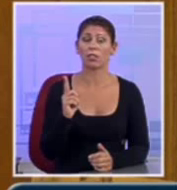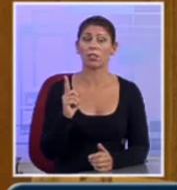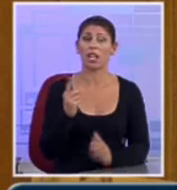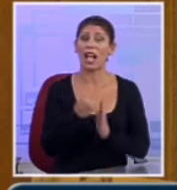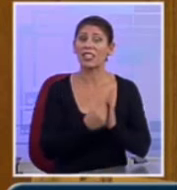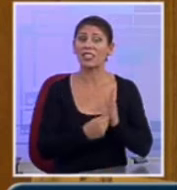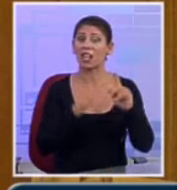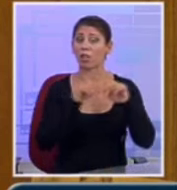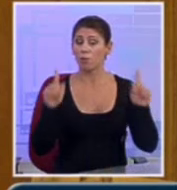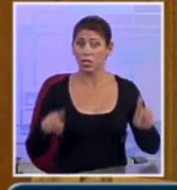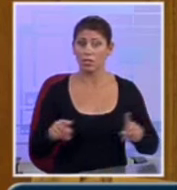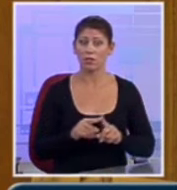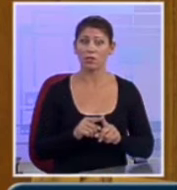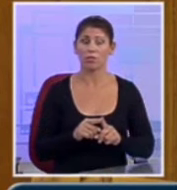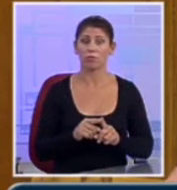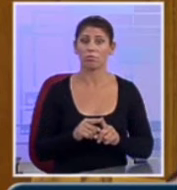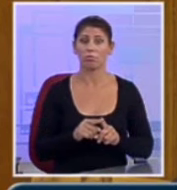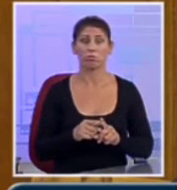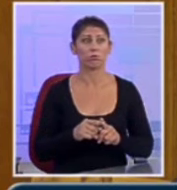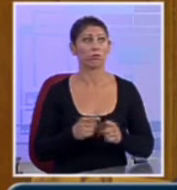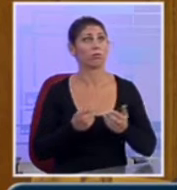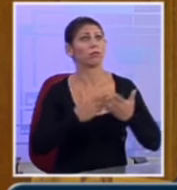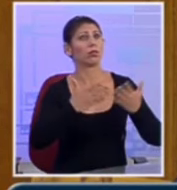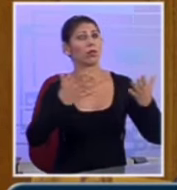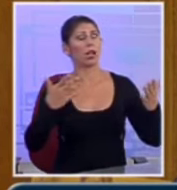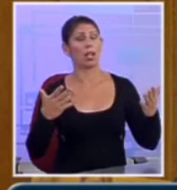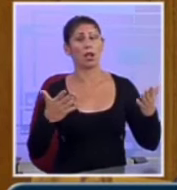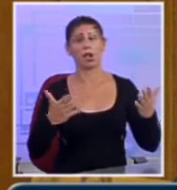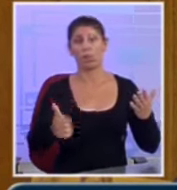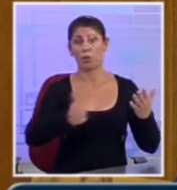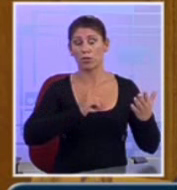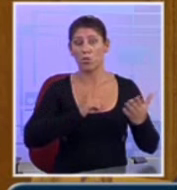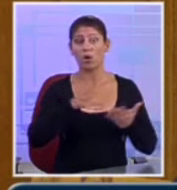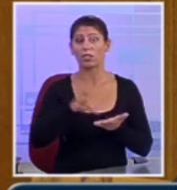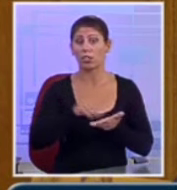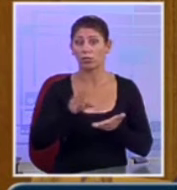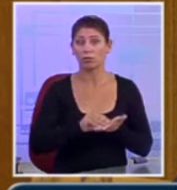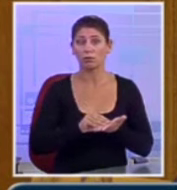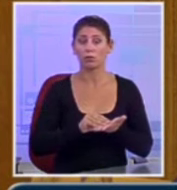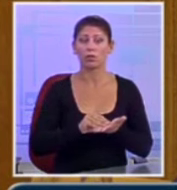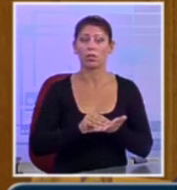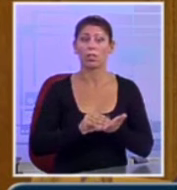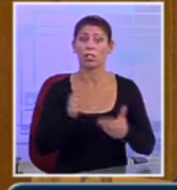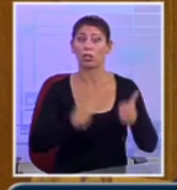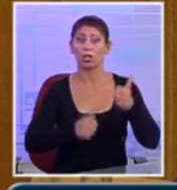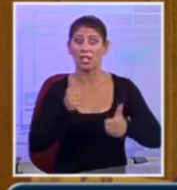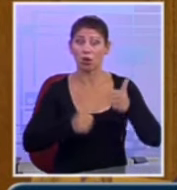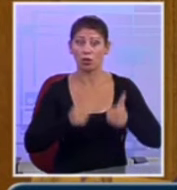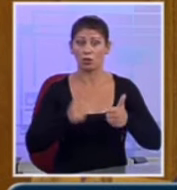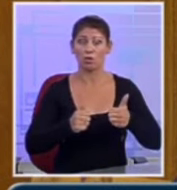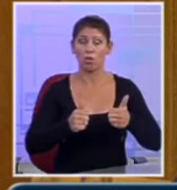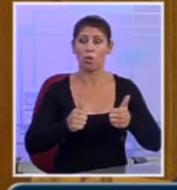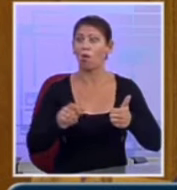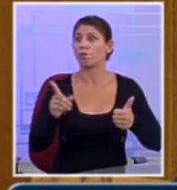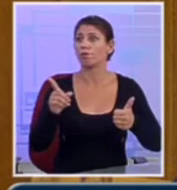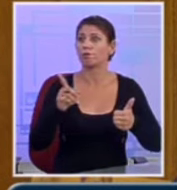αξιακό πλαίσιο που εκθιάζει τον ατομικισμό, τον καταναλωτισμό και τον δαρβινικό ανταγωνισμό, πρέπει να